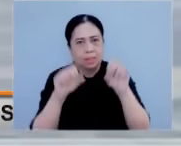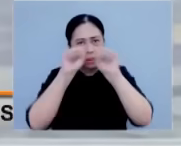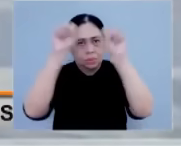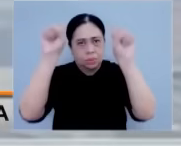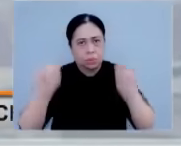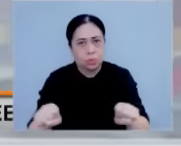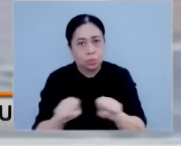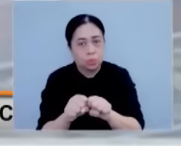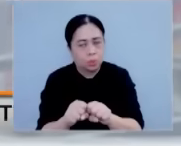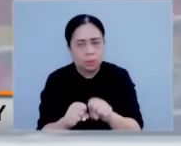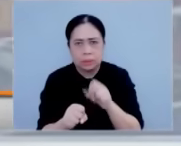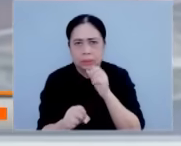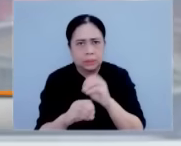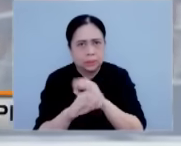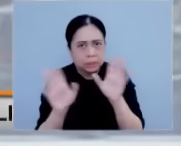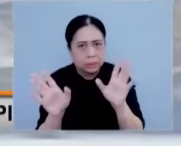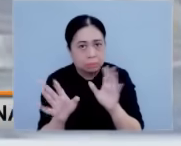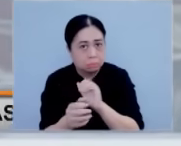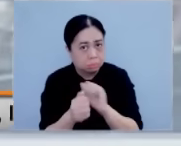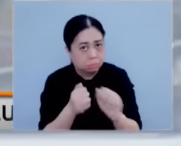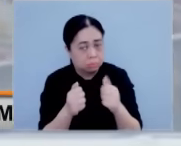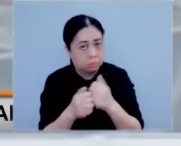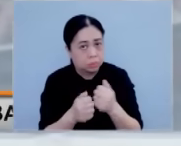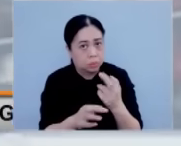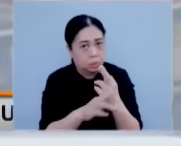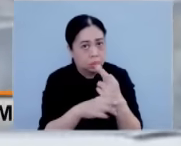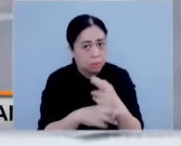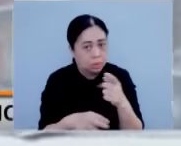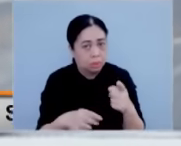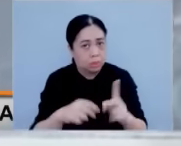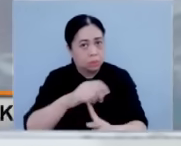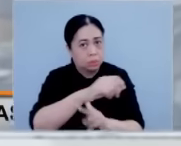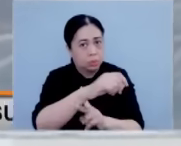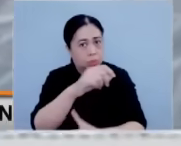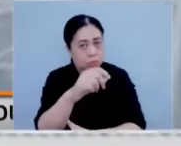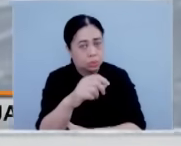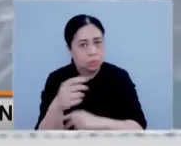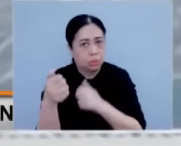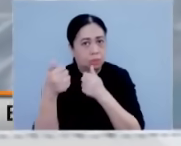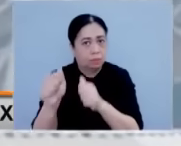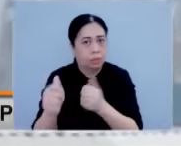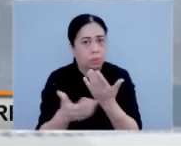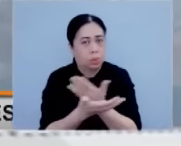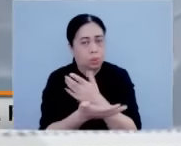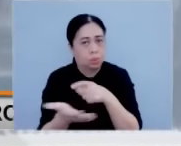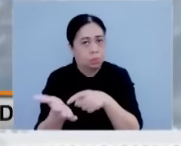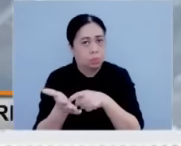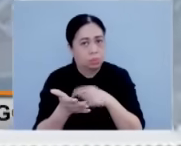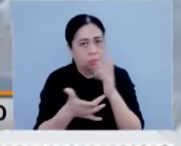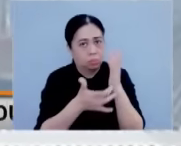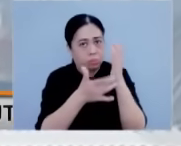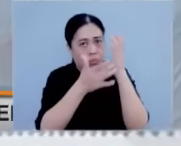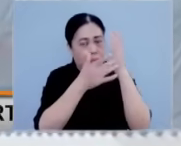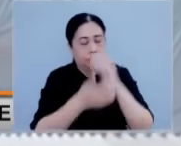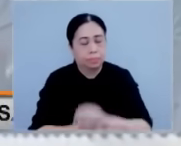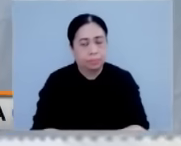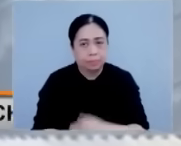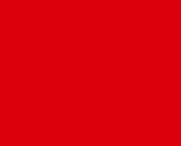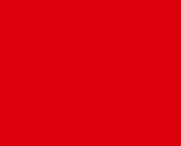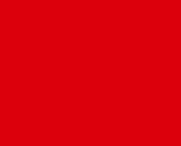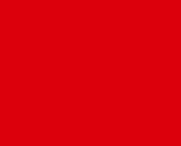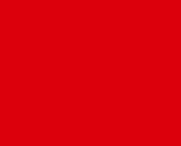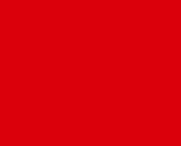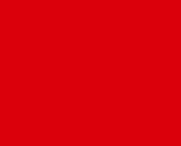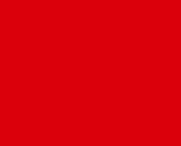ba sa rehabilitasyon ng tulay para makasunod sa modern guidelines. Nagbabalita mula sa Frontline, Elaine Fulgencio, News